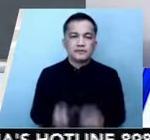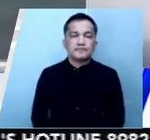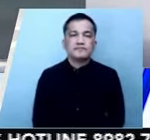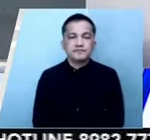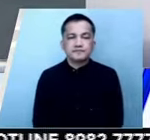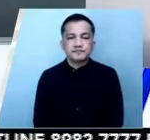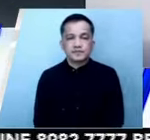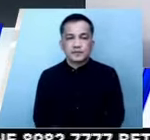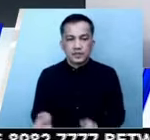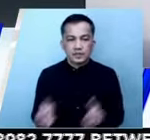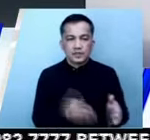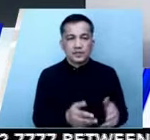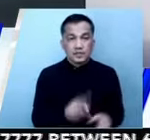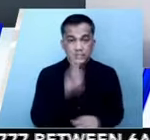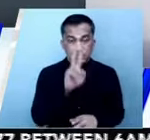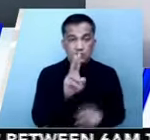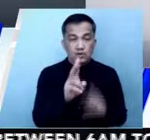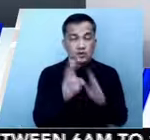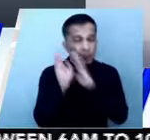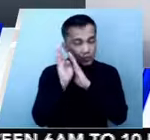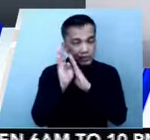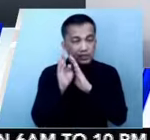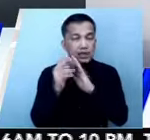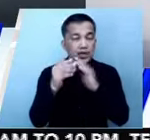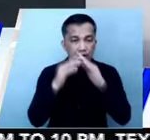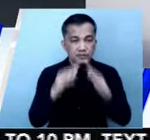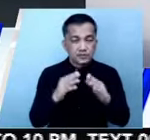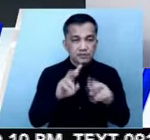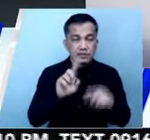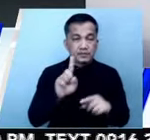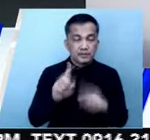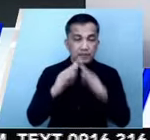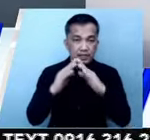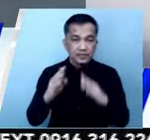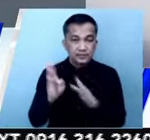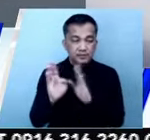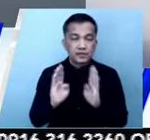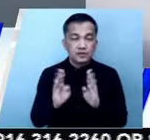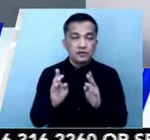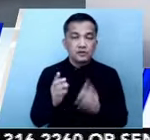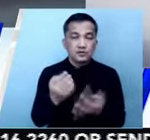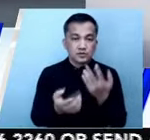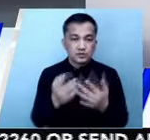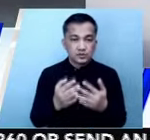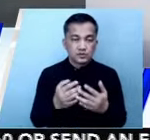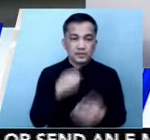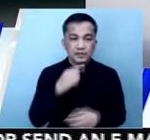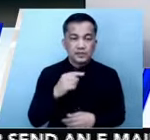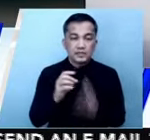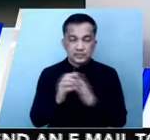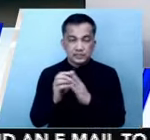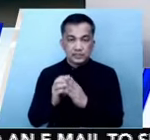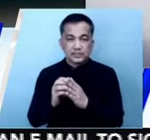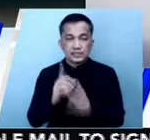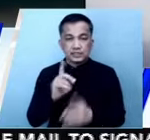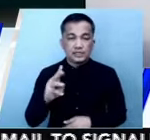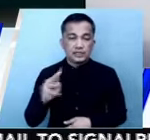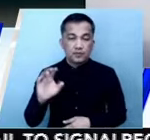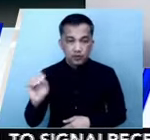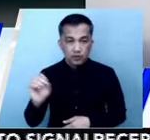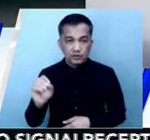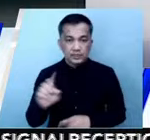2 boarding house at 1 bahay sa Baguio City na tupok. Ayon sa City Disaster Risk Reduction and Management Office, isa ang sugatan